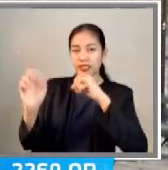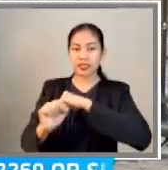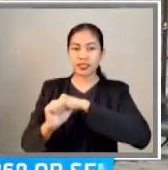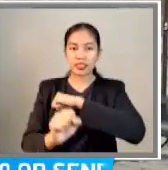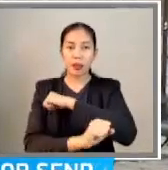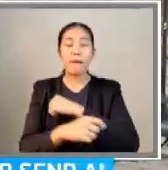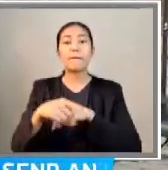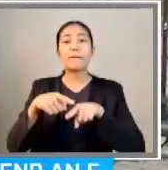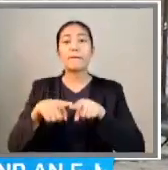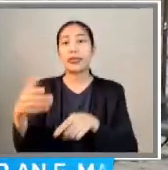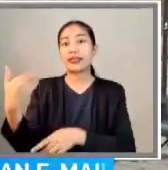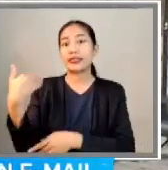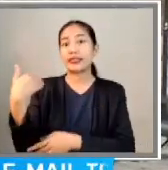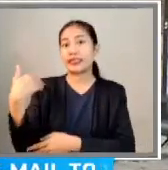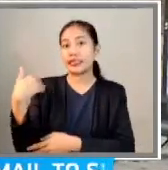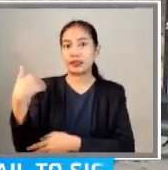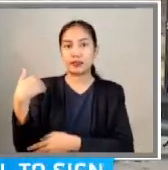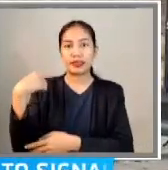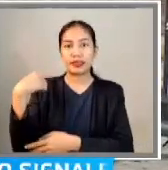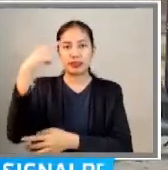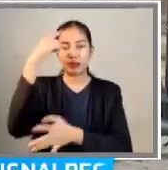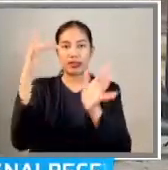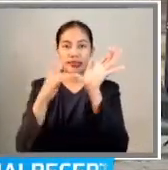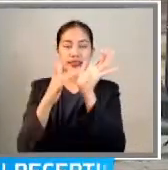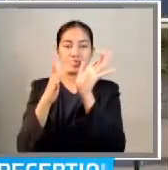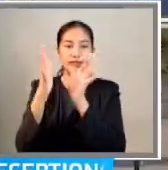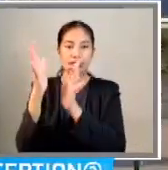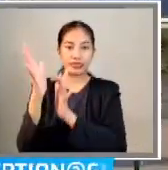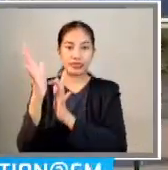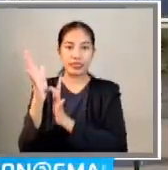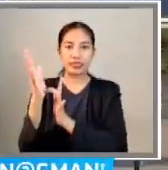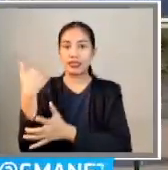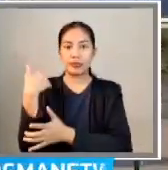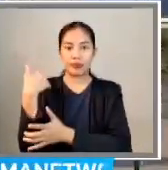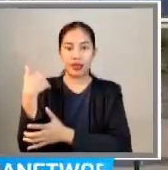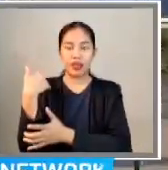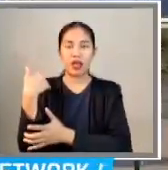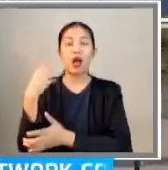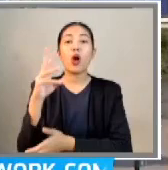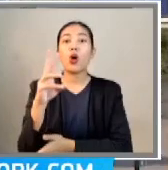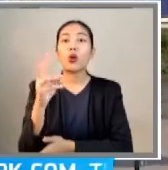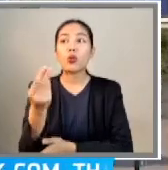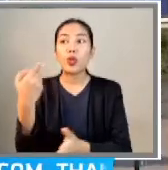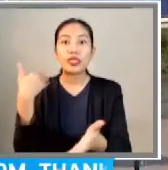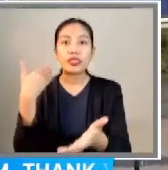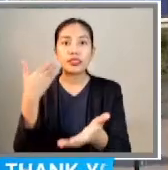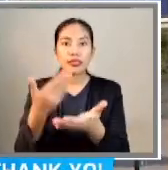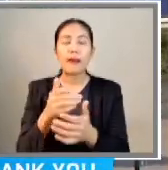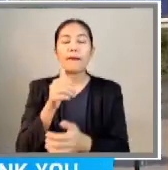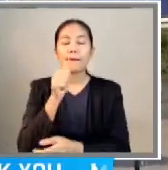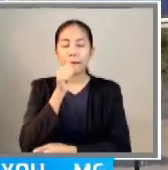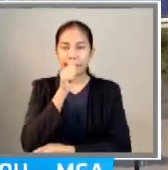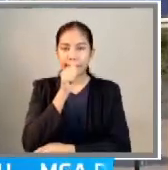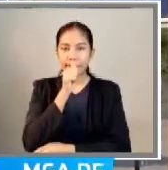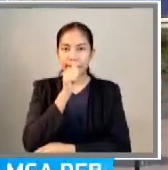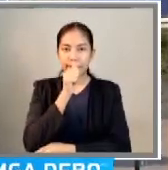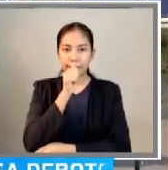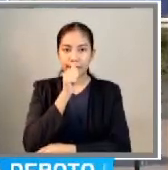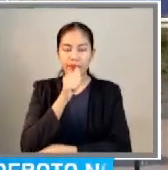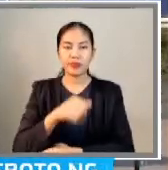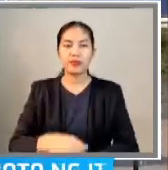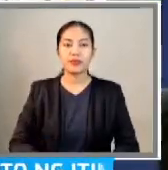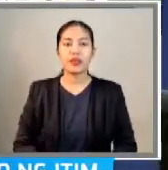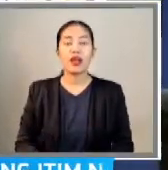po secret, hindi natin na pwedeng sabihin kung kailan siya dadating dito. At ang official lamang na inaanunsyo po